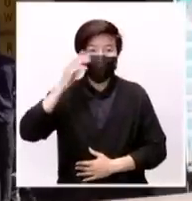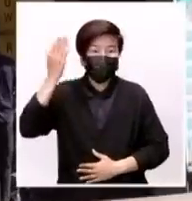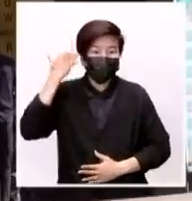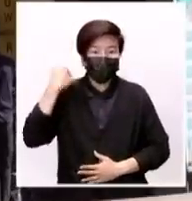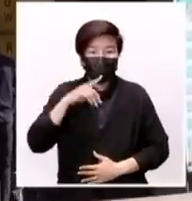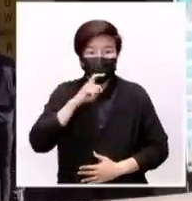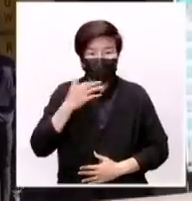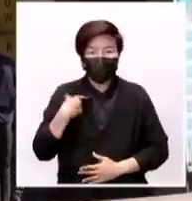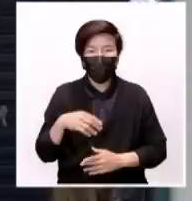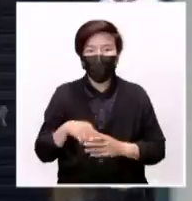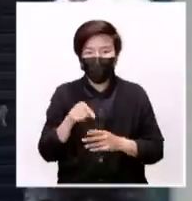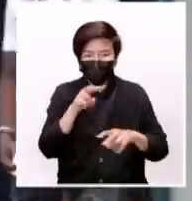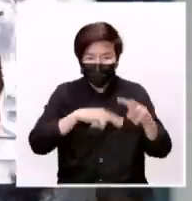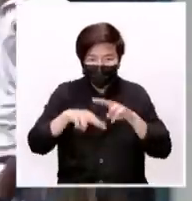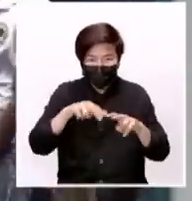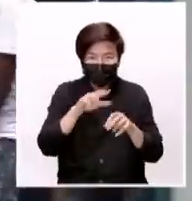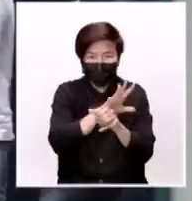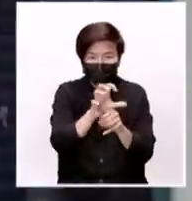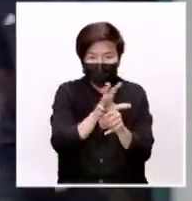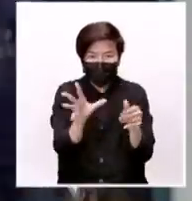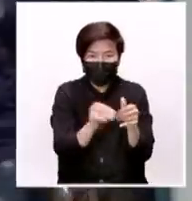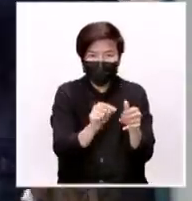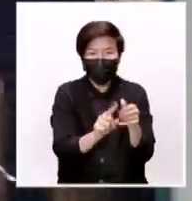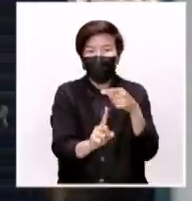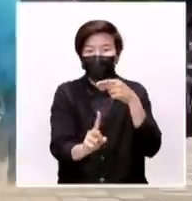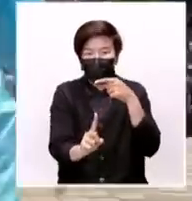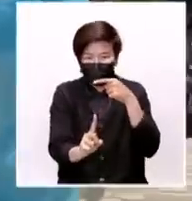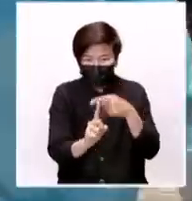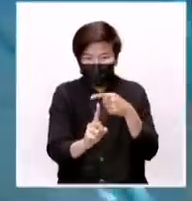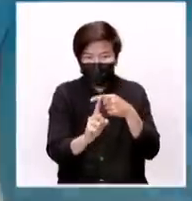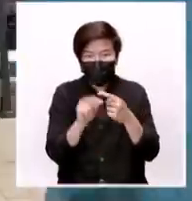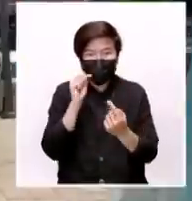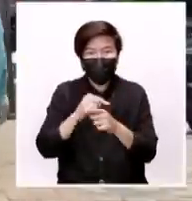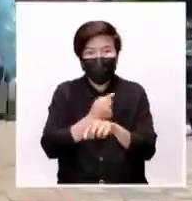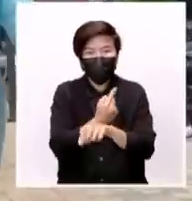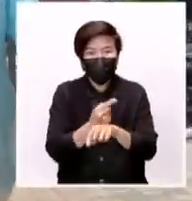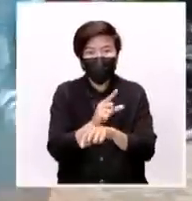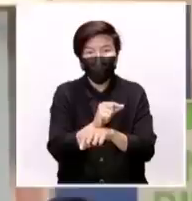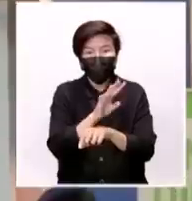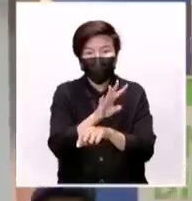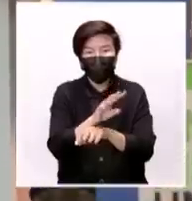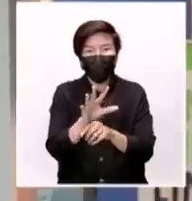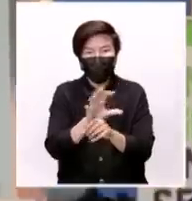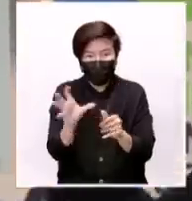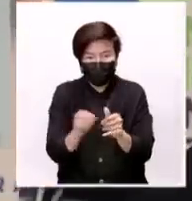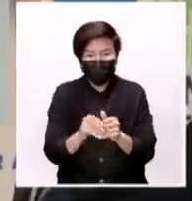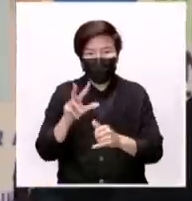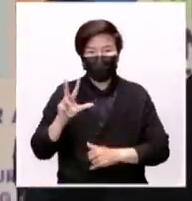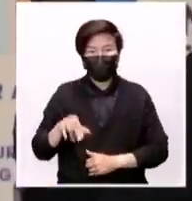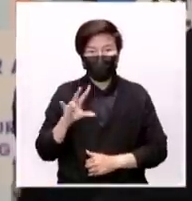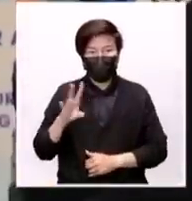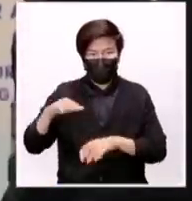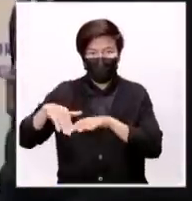ะมีการตรวจพบผู้ติดเชื้อรายใหม่นะคะในรอบ24ชั่วโมงอยู่ที่ 3,700 กว่าคนนะ